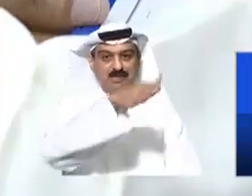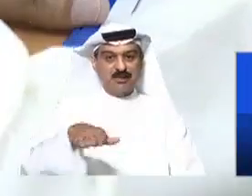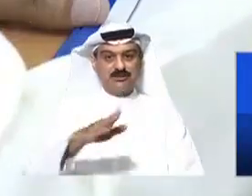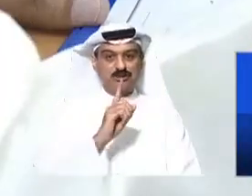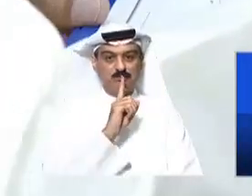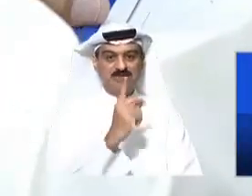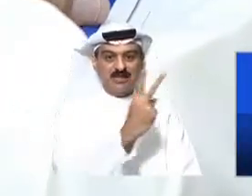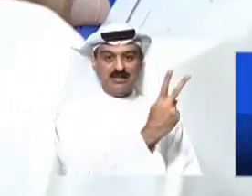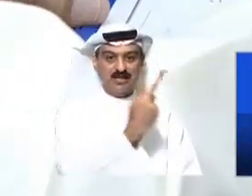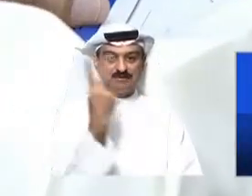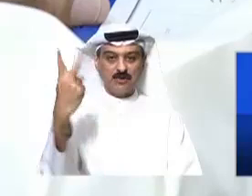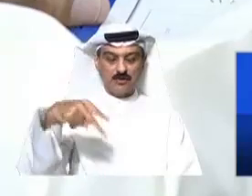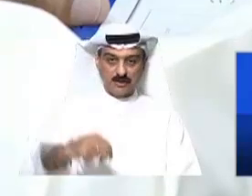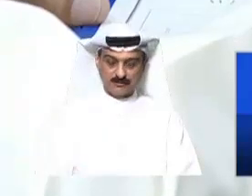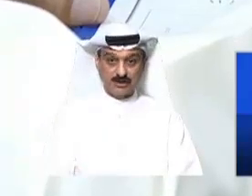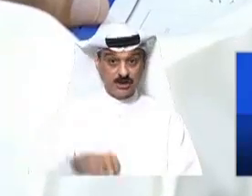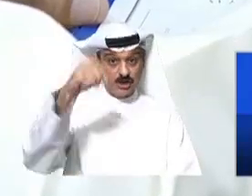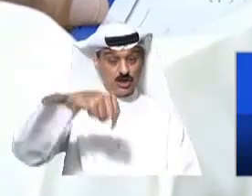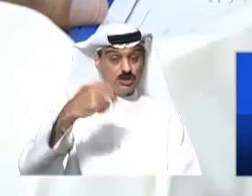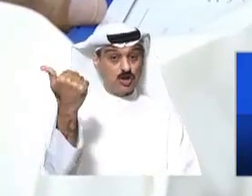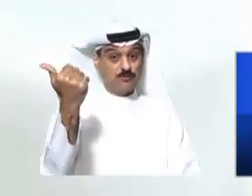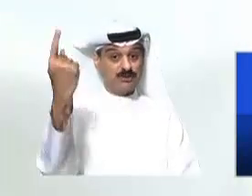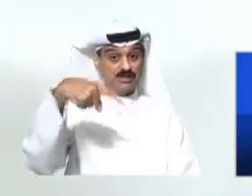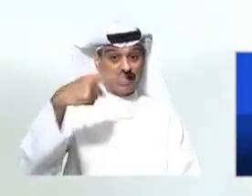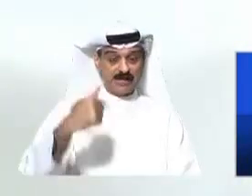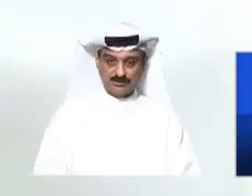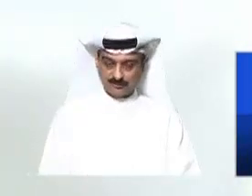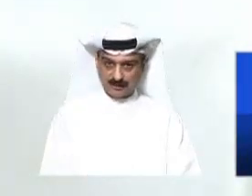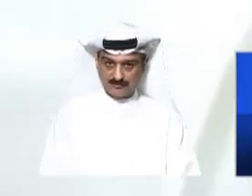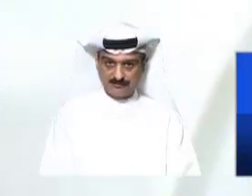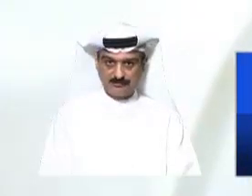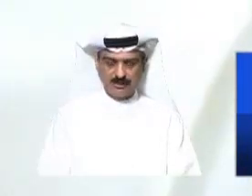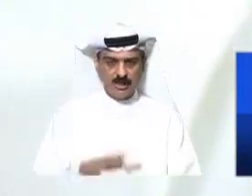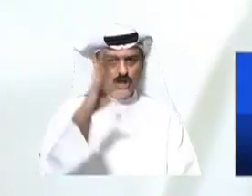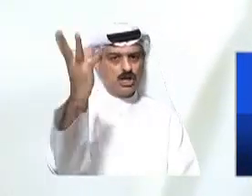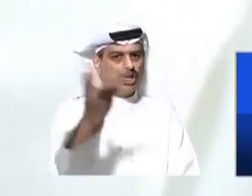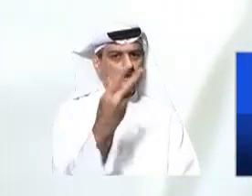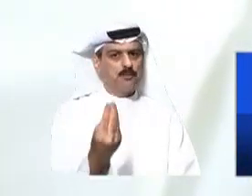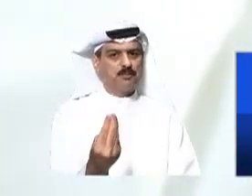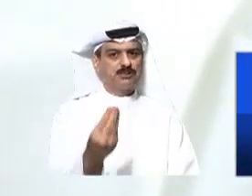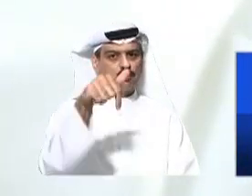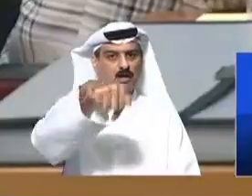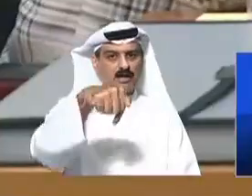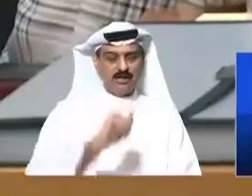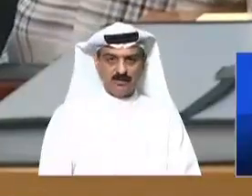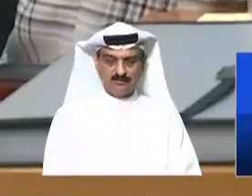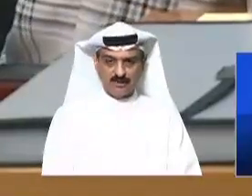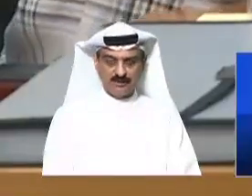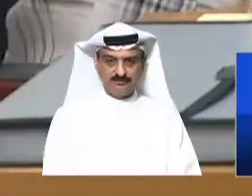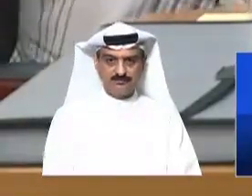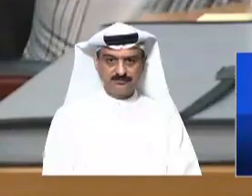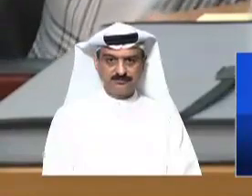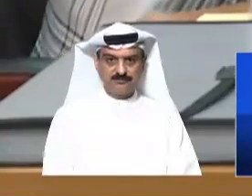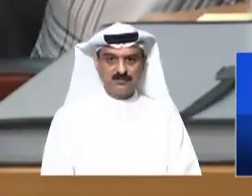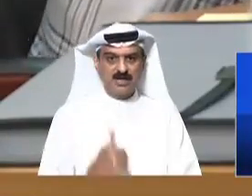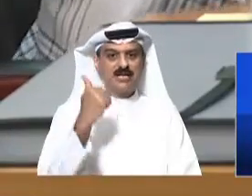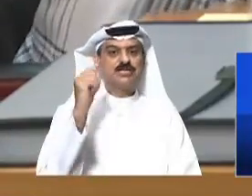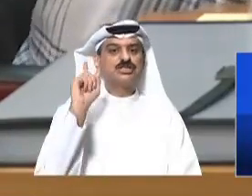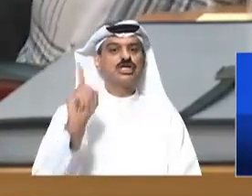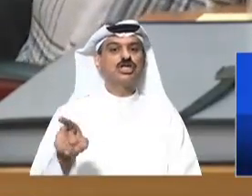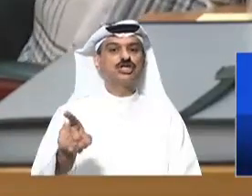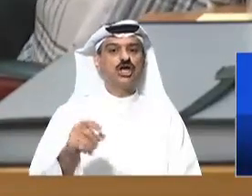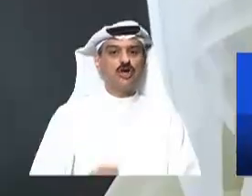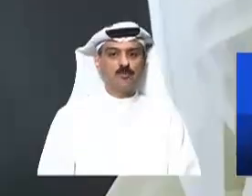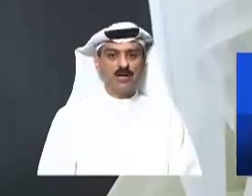2022، وتقدم اليوم 16 مرشحا لترتفع الحصيلة الإجمالية خلال الأيام الستة الأولى